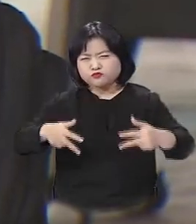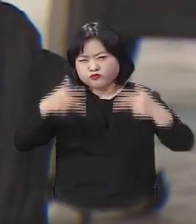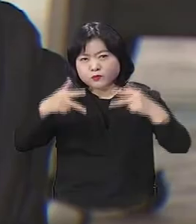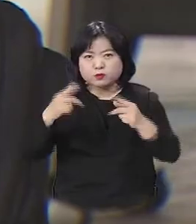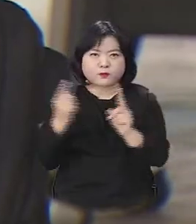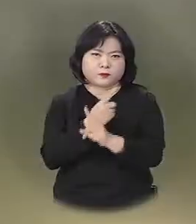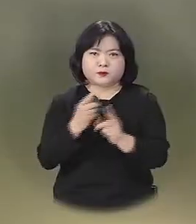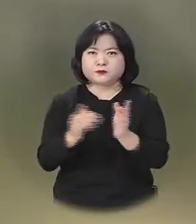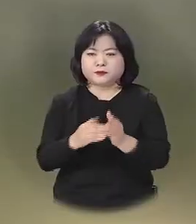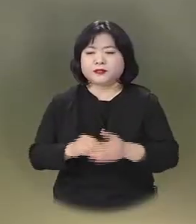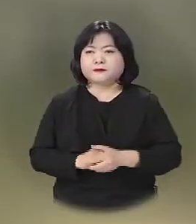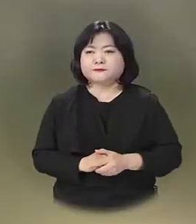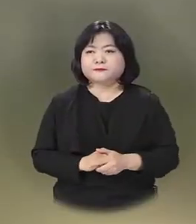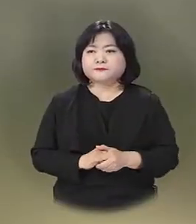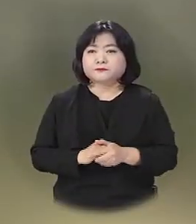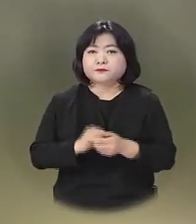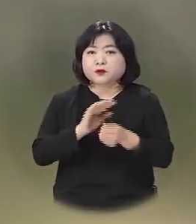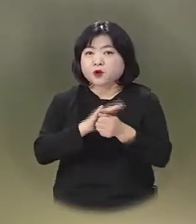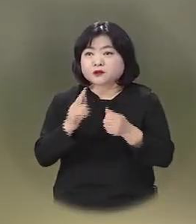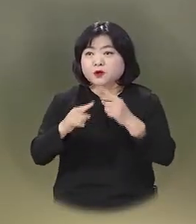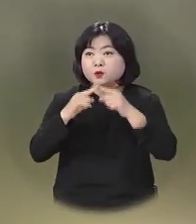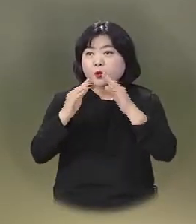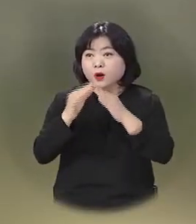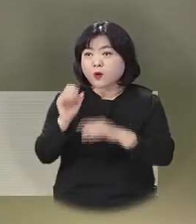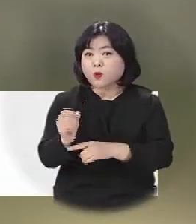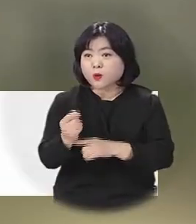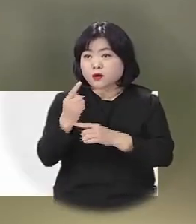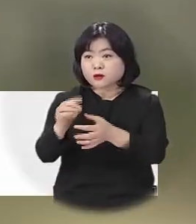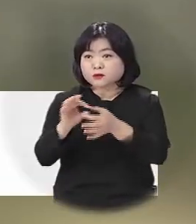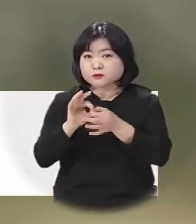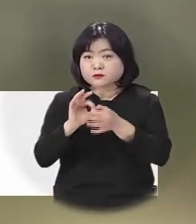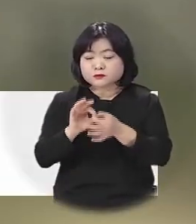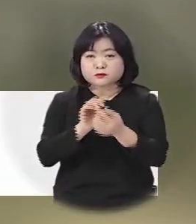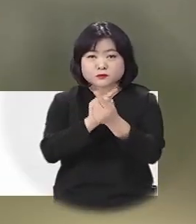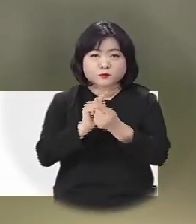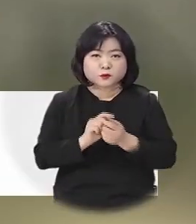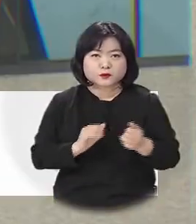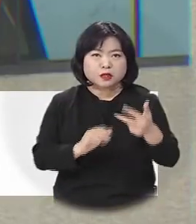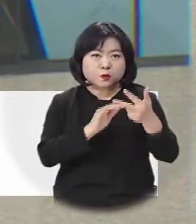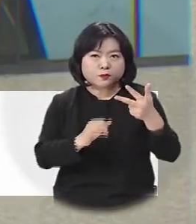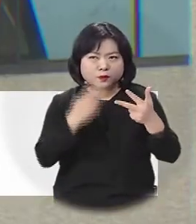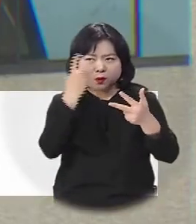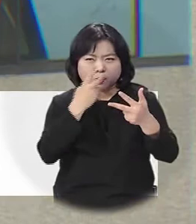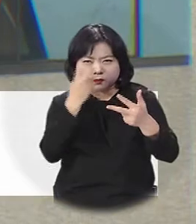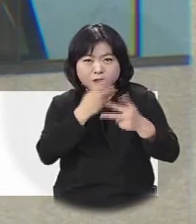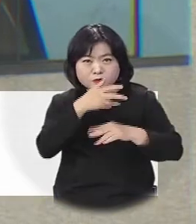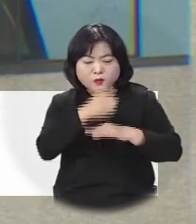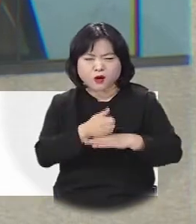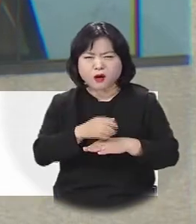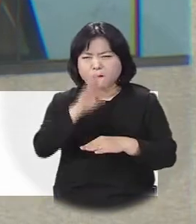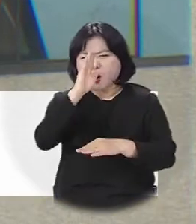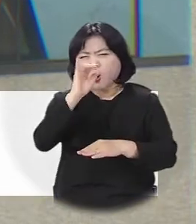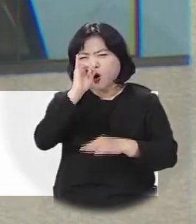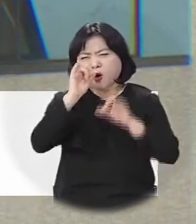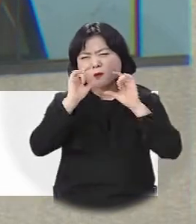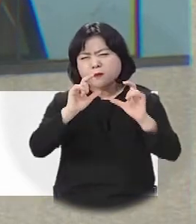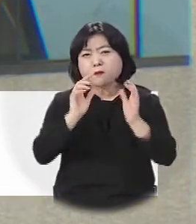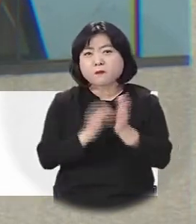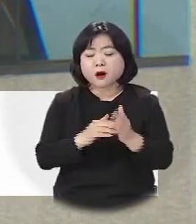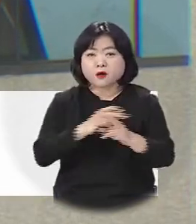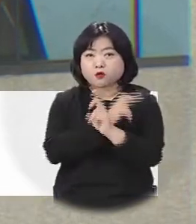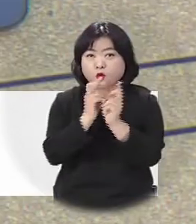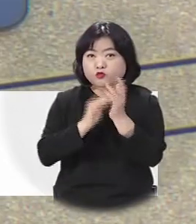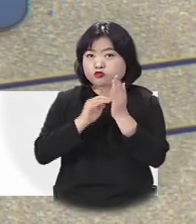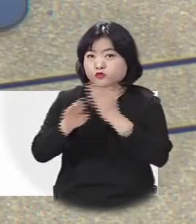전환했습니다. 경산의 모 교회 관련 접촉자 7명도 진단검사 결과 양성 판정을 받았고 0시